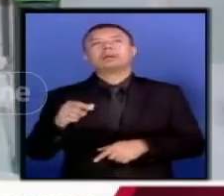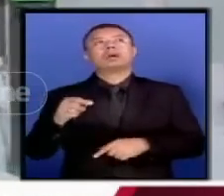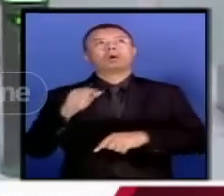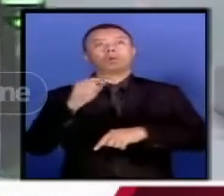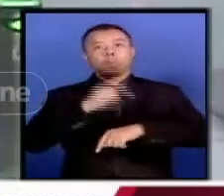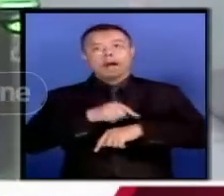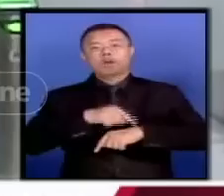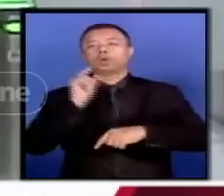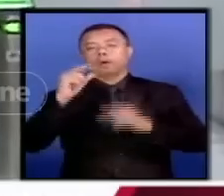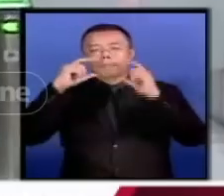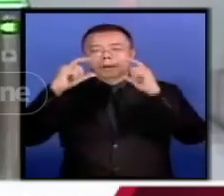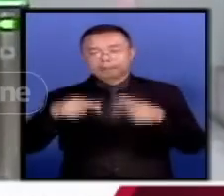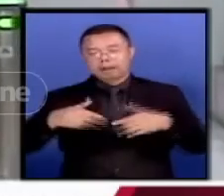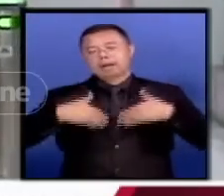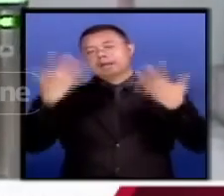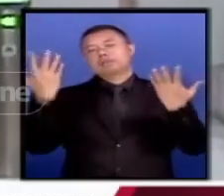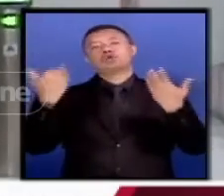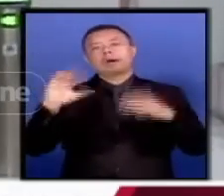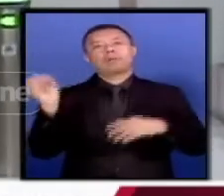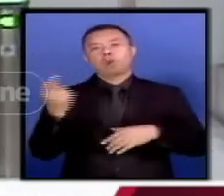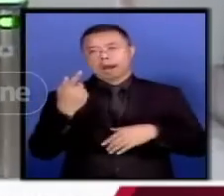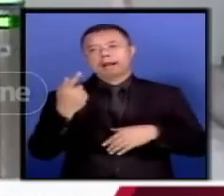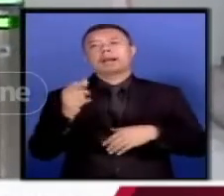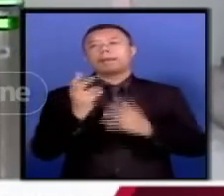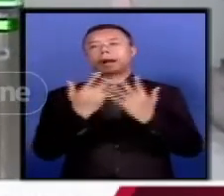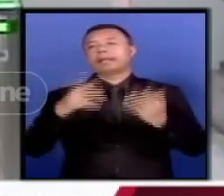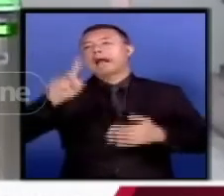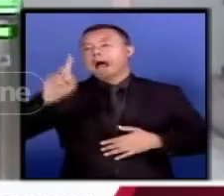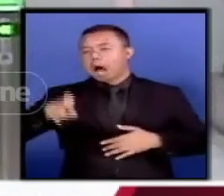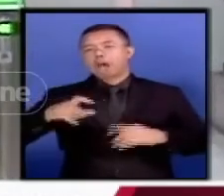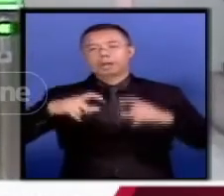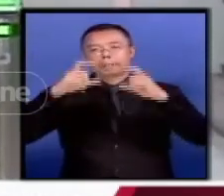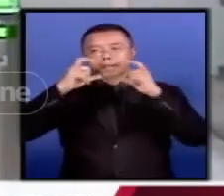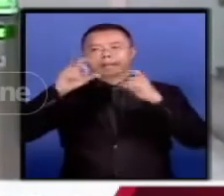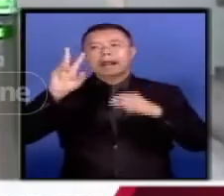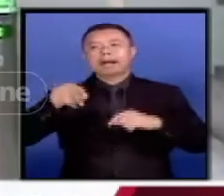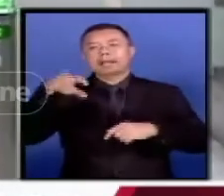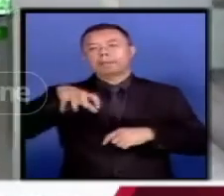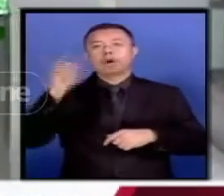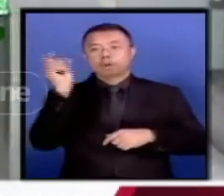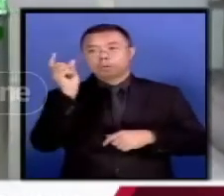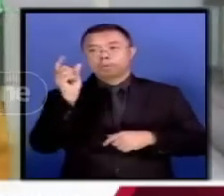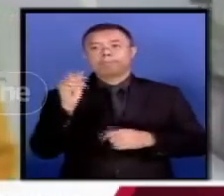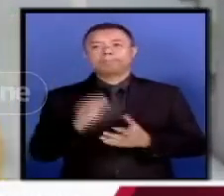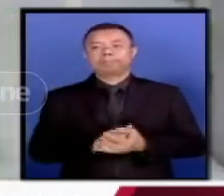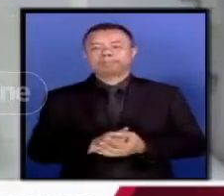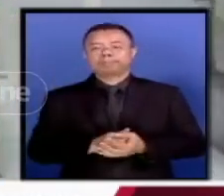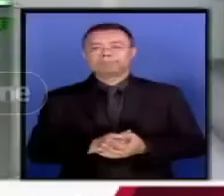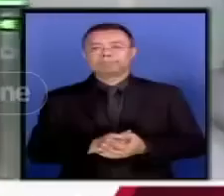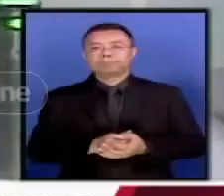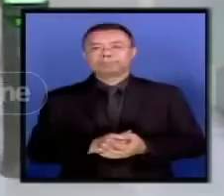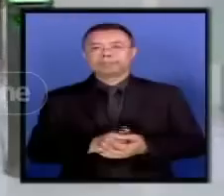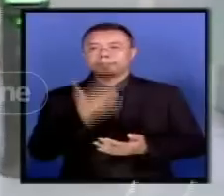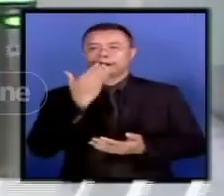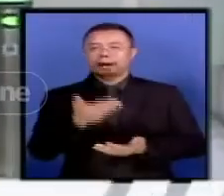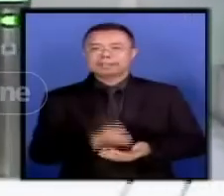kelonggaran masker ini sudah diperbolehkan, bahwa masyarakat tidak diwajibkan untuk menggunakan masker di tempat umum. Seperti itu. Kembali ke studio Rendra.